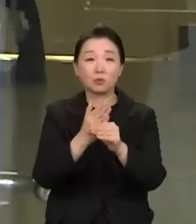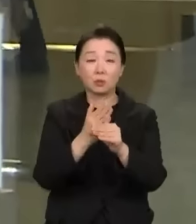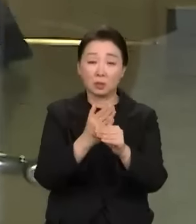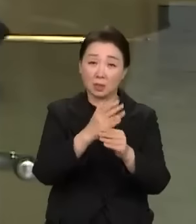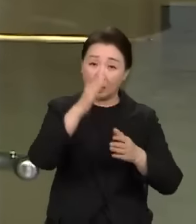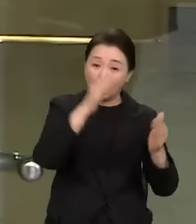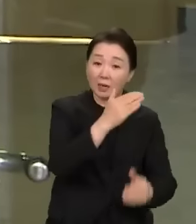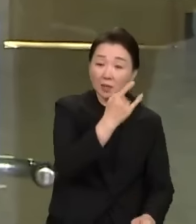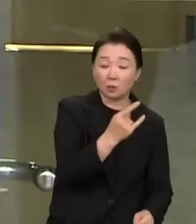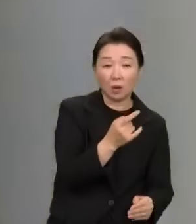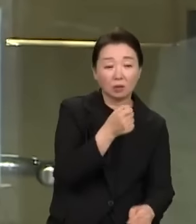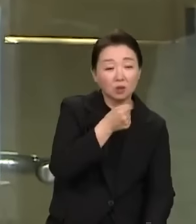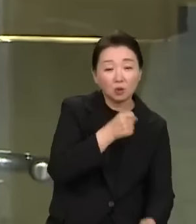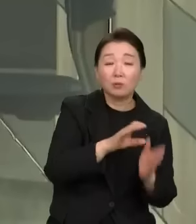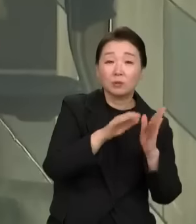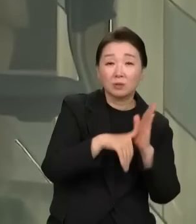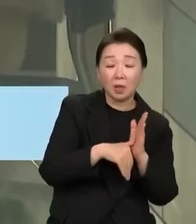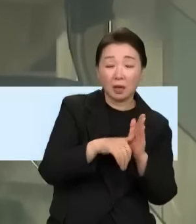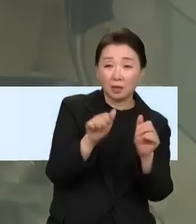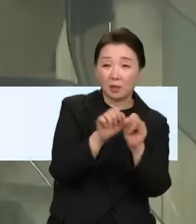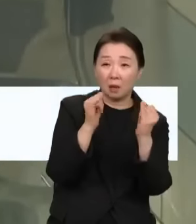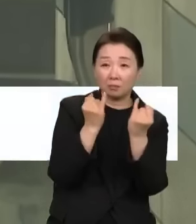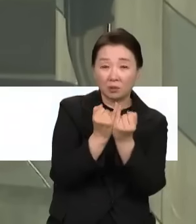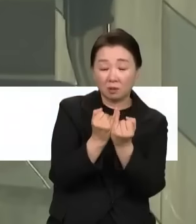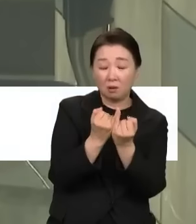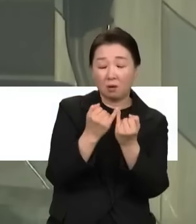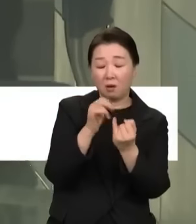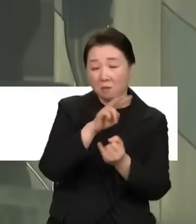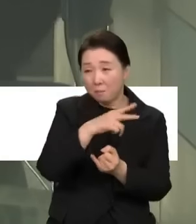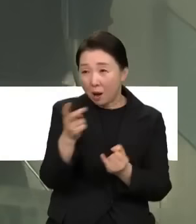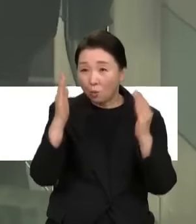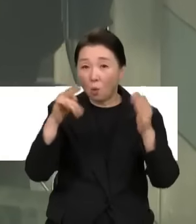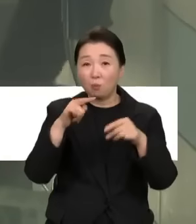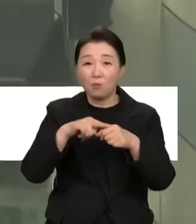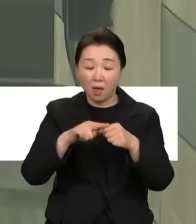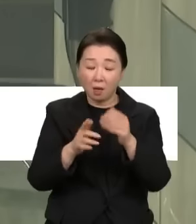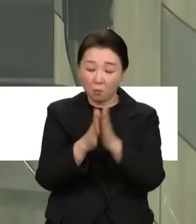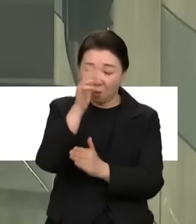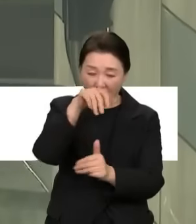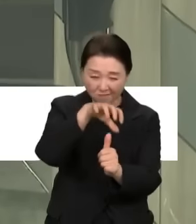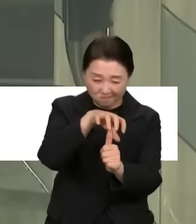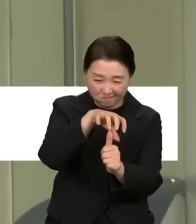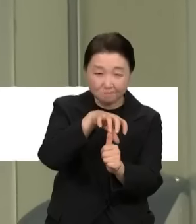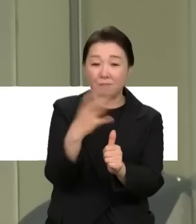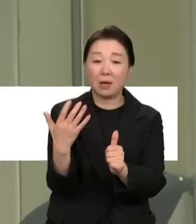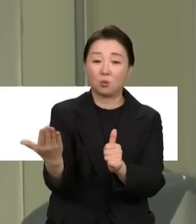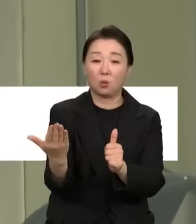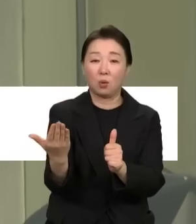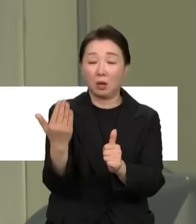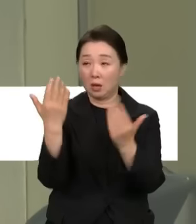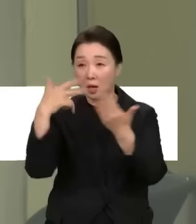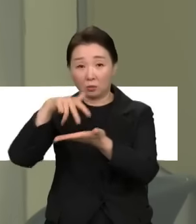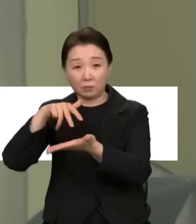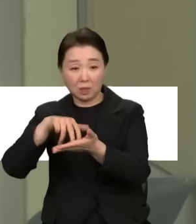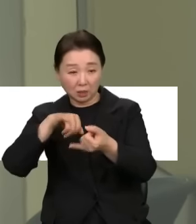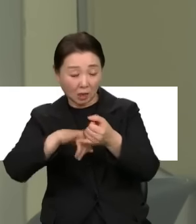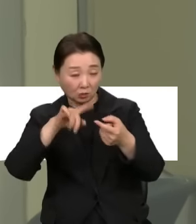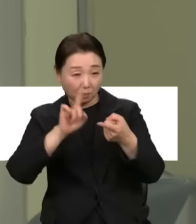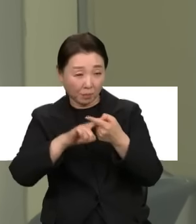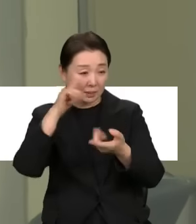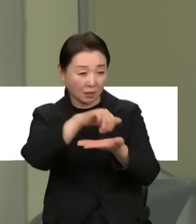언론 인터뷰 등을 통해 공학 전환 논의를 완전히 철회해야 본관 점거를 풀겠다고 밝히고 학교 측엔 약속한